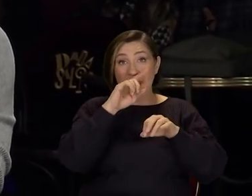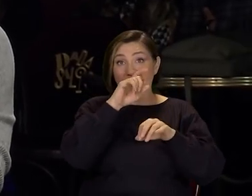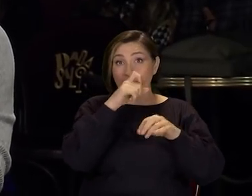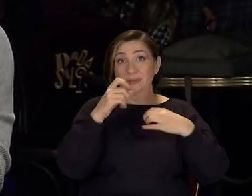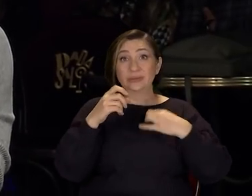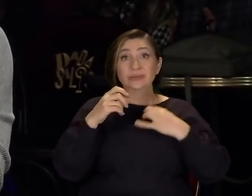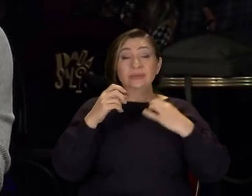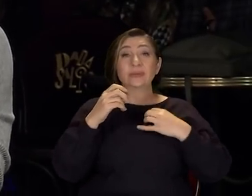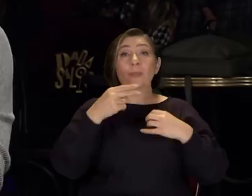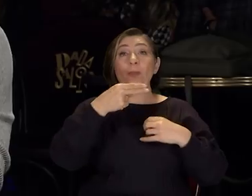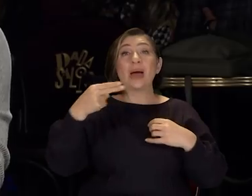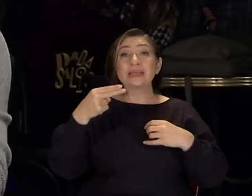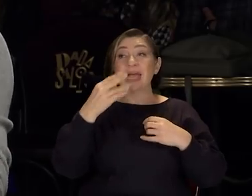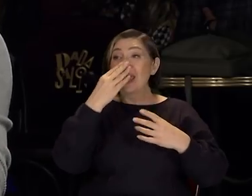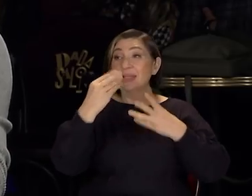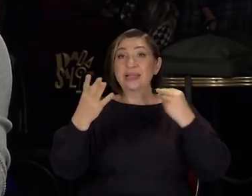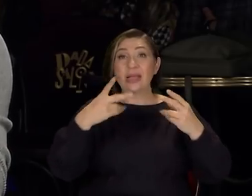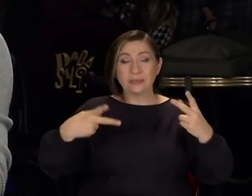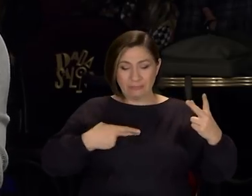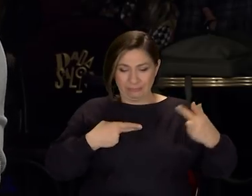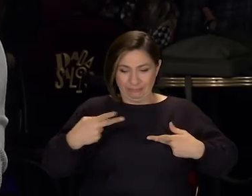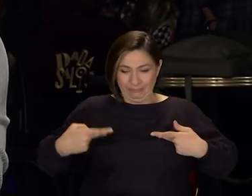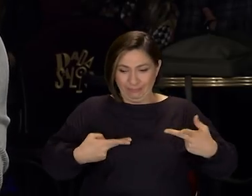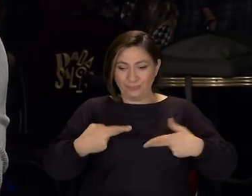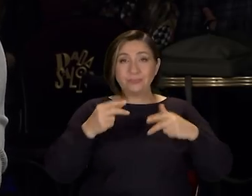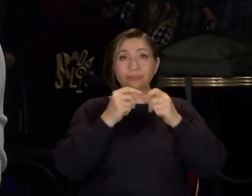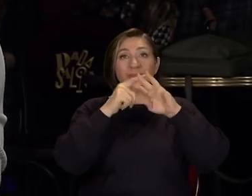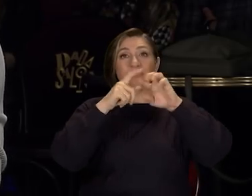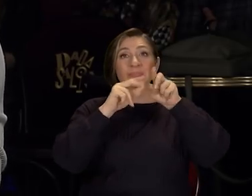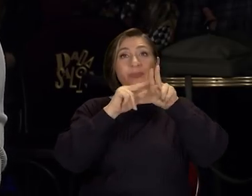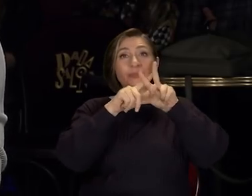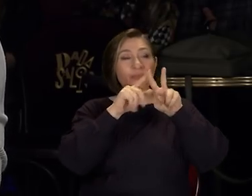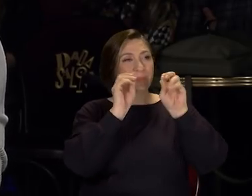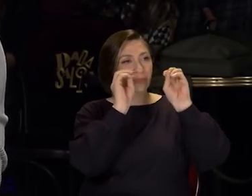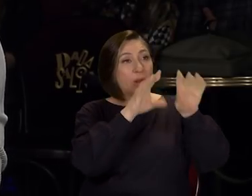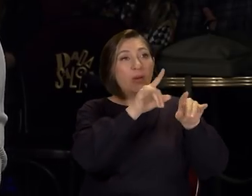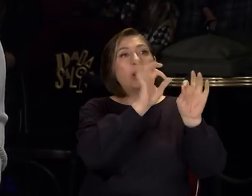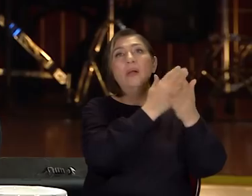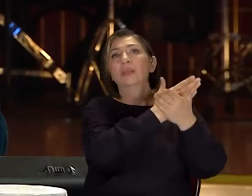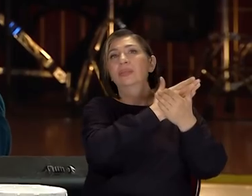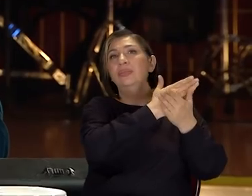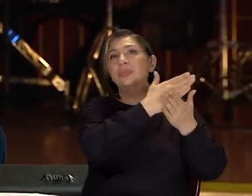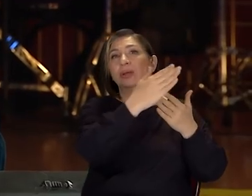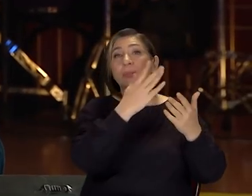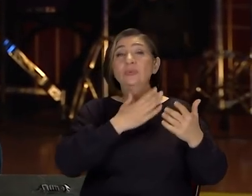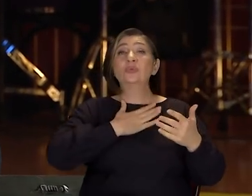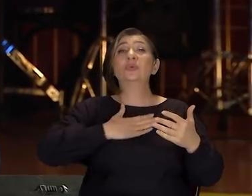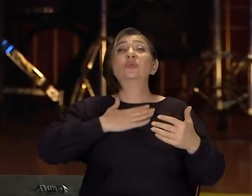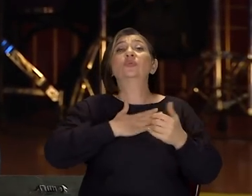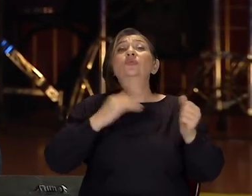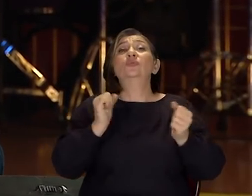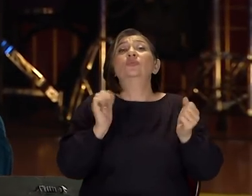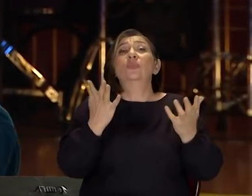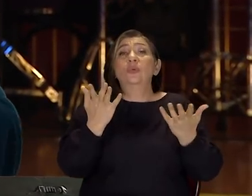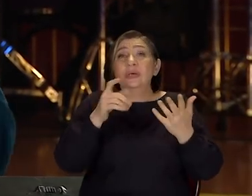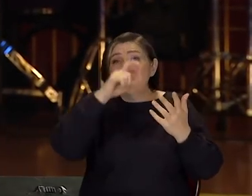tişört markası yapmıştı o zaman. Tişörtler evet. Hediye etti. Kesiyordu her yerini. Evet. Berkay'a da gönderdi. O günden sonra çocuk öyle devam etti. Ama şuraları bir üşümüyor mudur onun